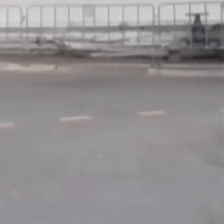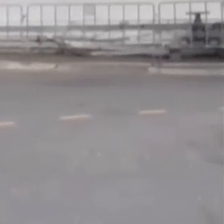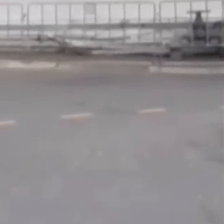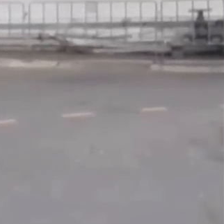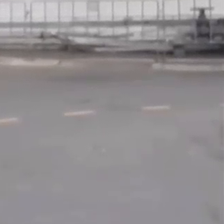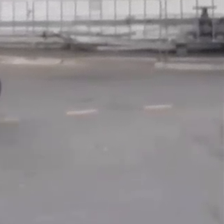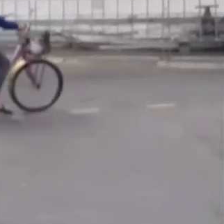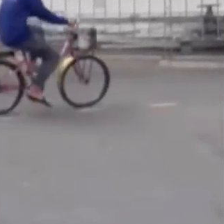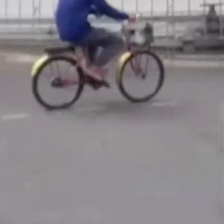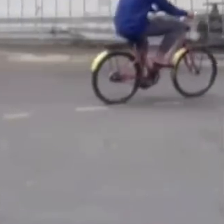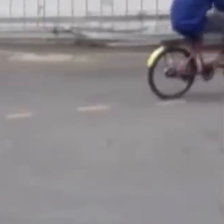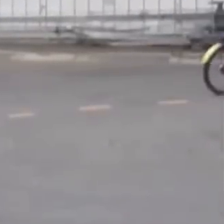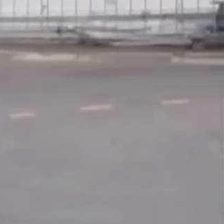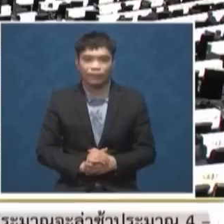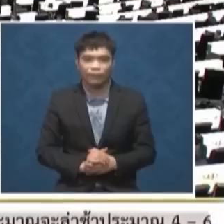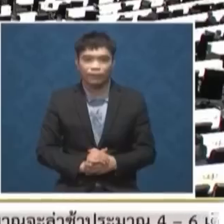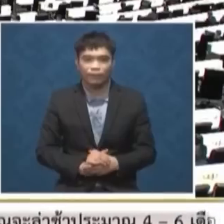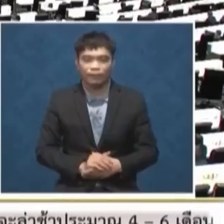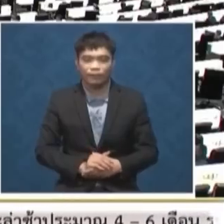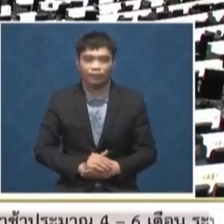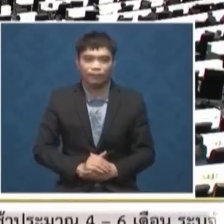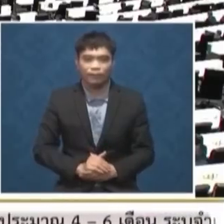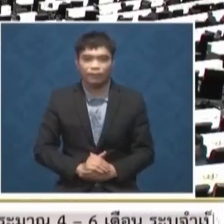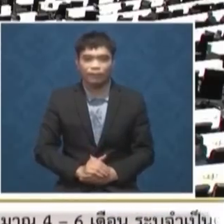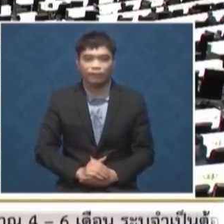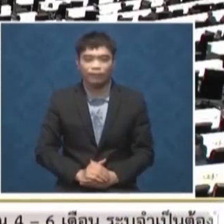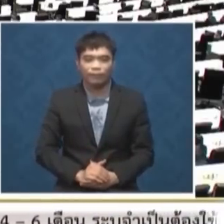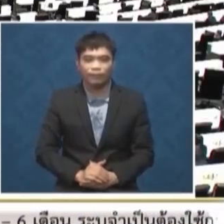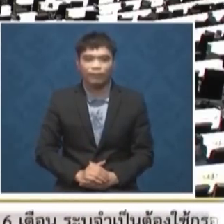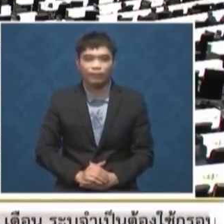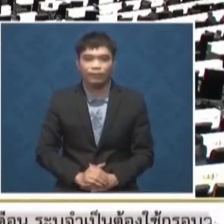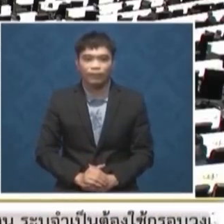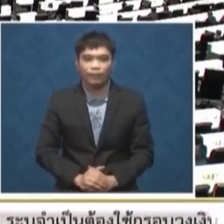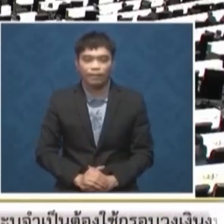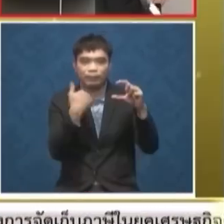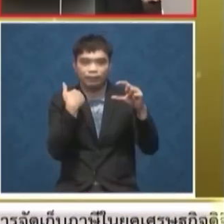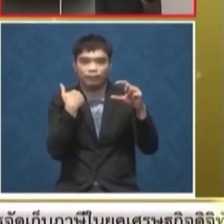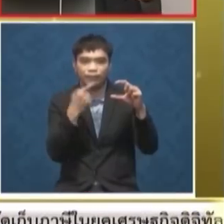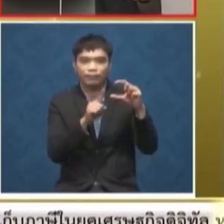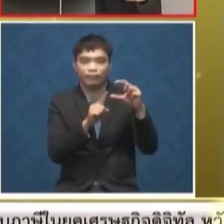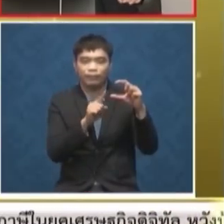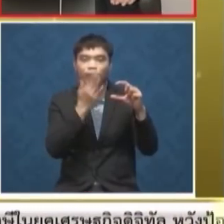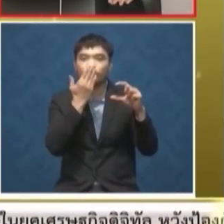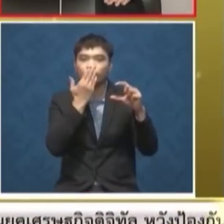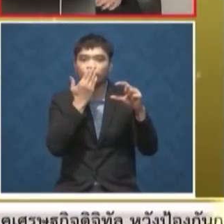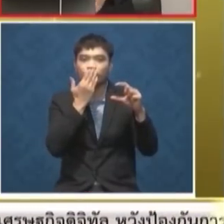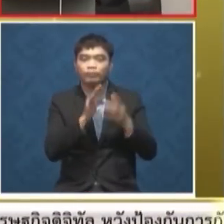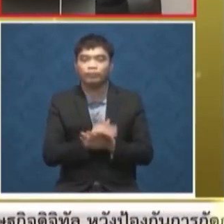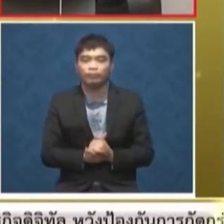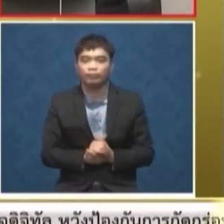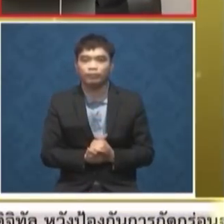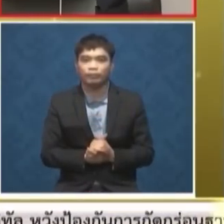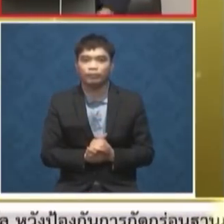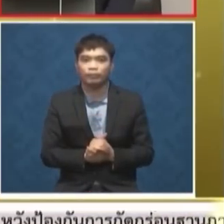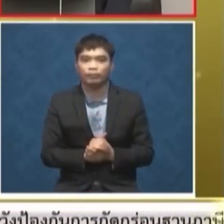ความเข้าใจไปด้วยกัน ครับ ว่าเหตุผลที่เขาเอาเพราะอะไรไม่เอาเพราะอะไ รเห ็นชอบไหมด้วยเหตุผลอะไร ครับ นะครับ